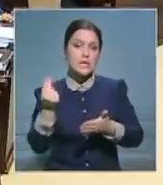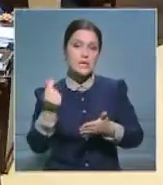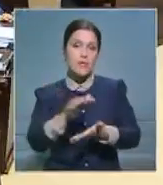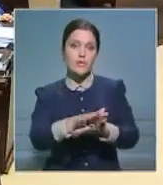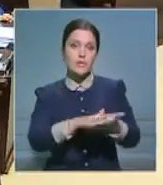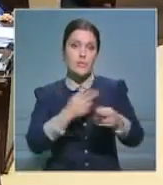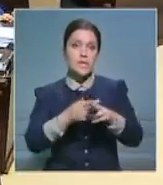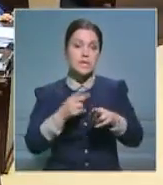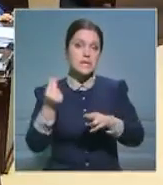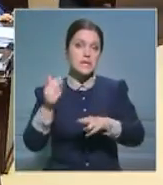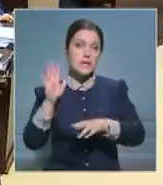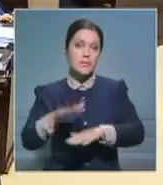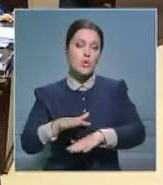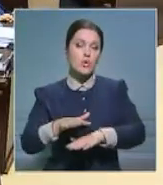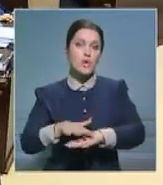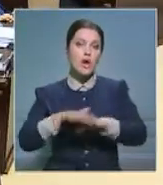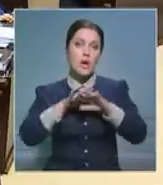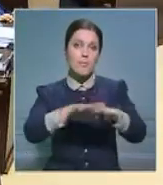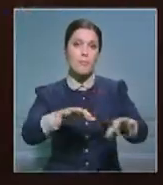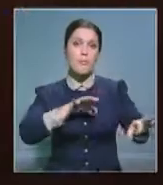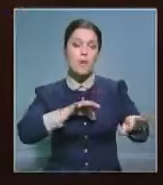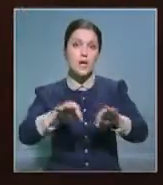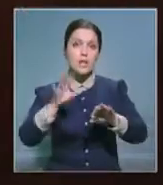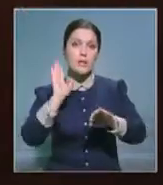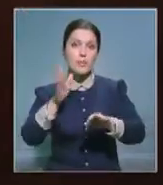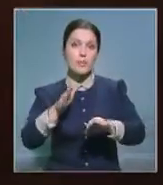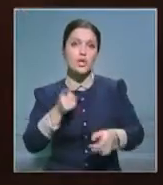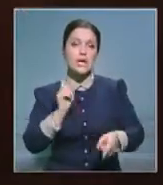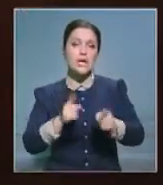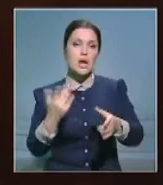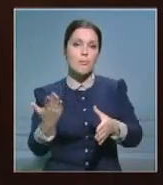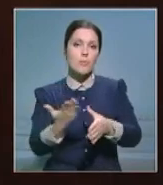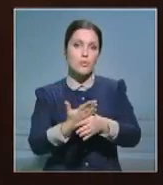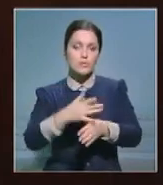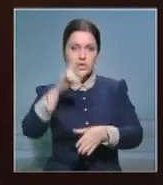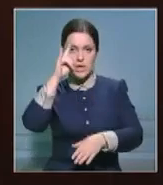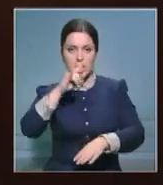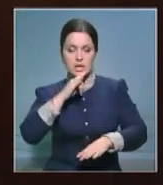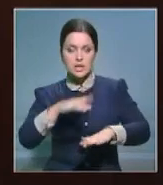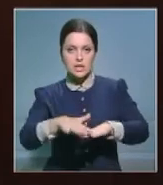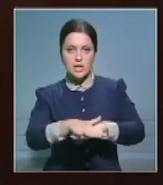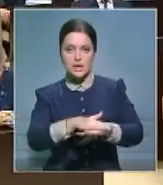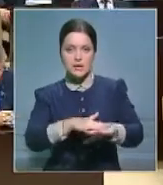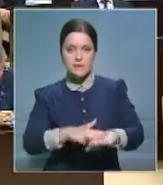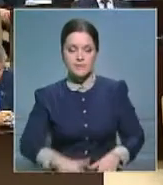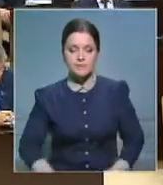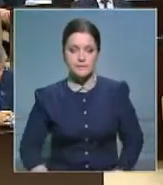а в дальнейшем они пойдут на проекты, которые принесут реальную помощь казахстанцам.